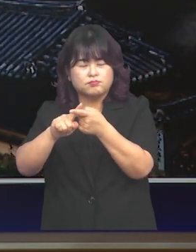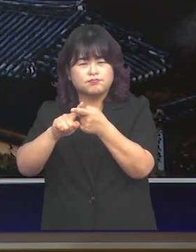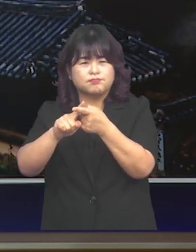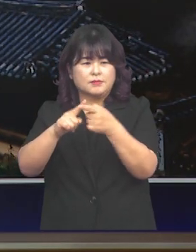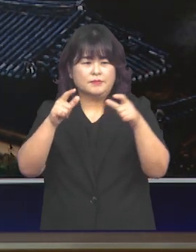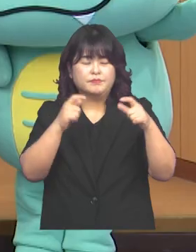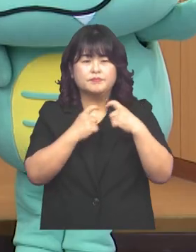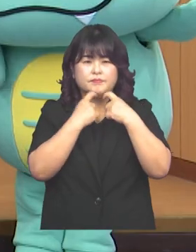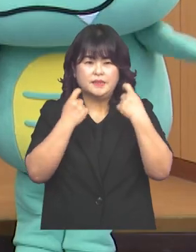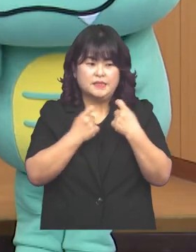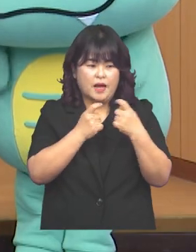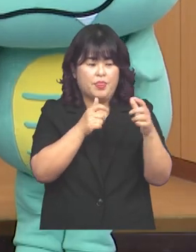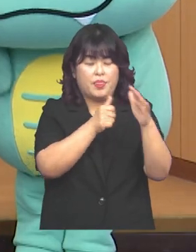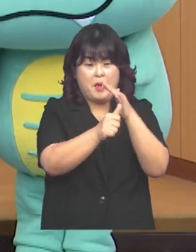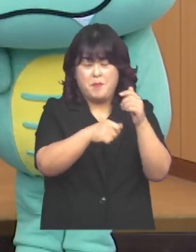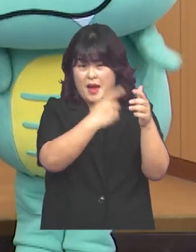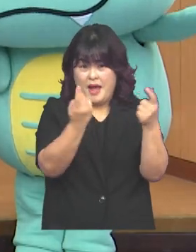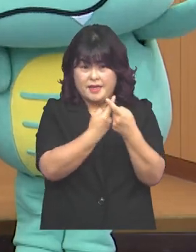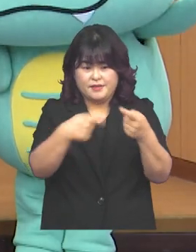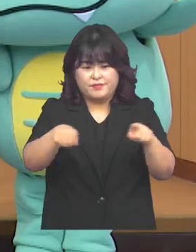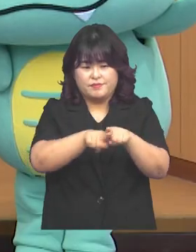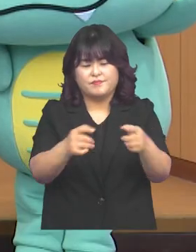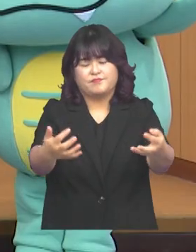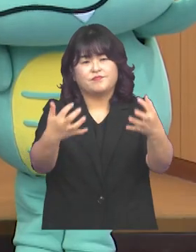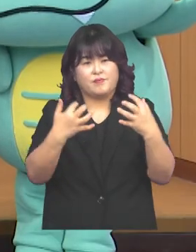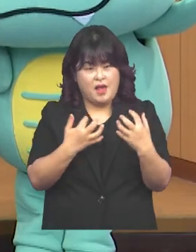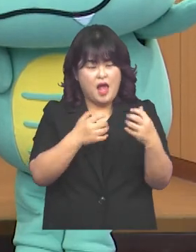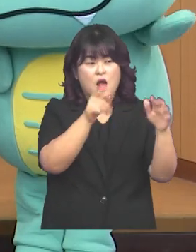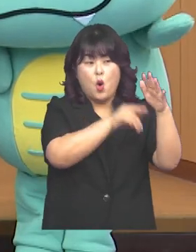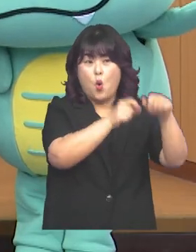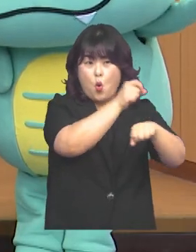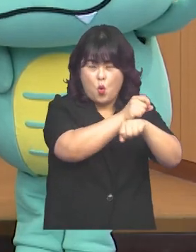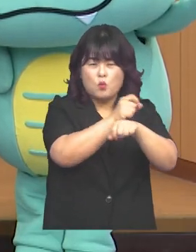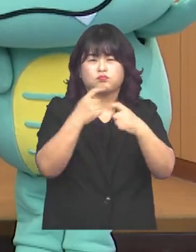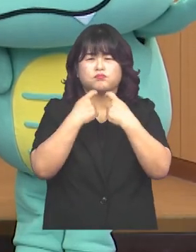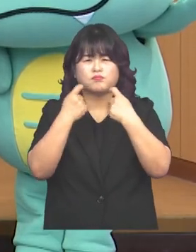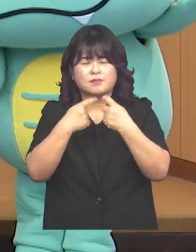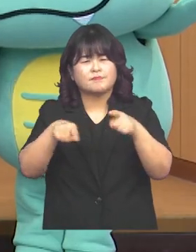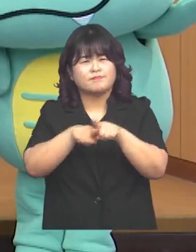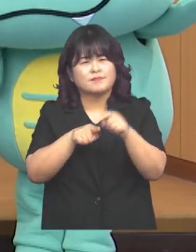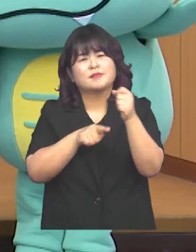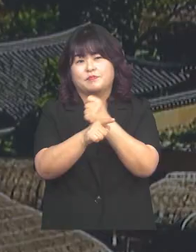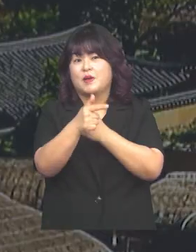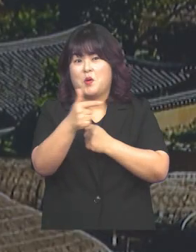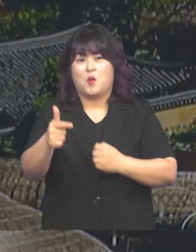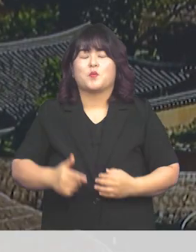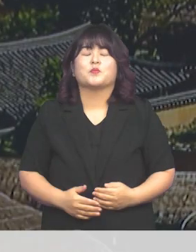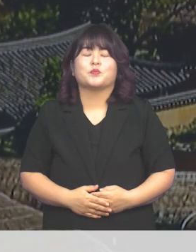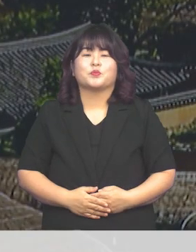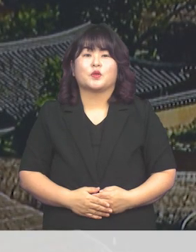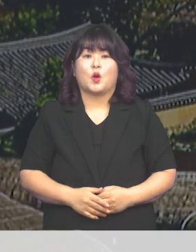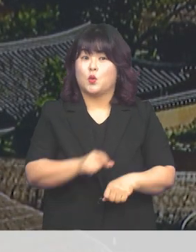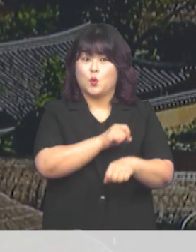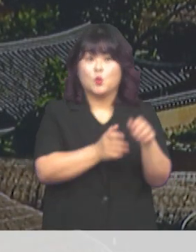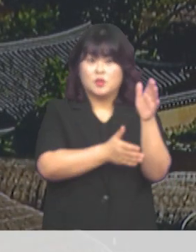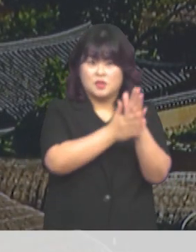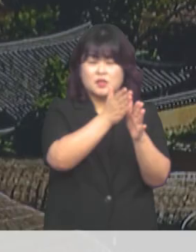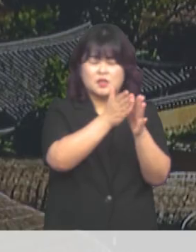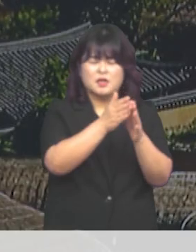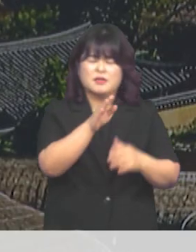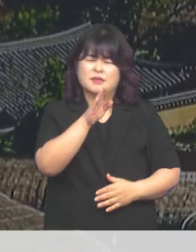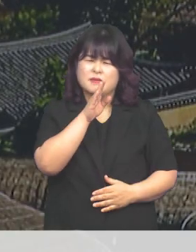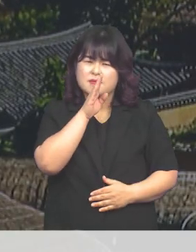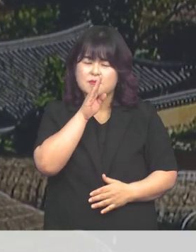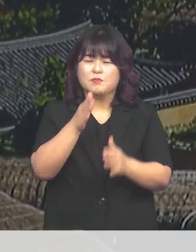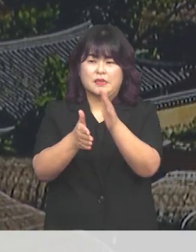지역 민간단체 대표들도 참석해 민관이 뜻을 모은 자매 결연으로 의미를 더했습니다. 용인시에서